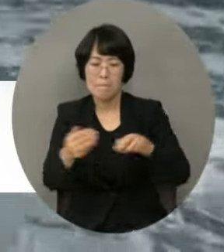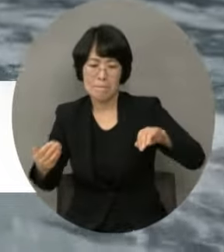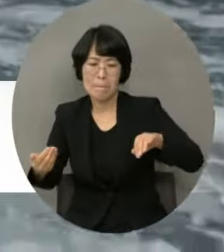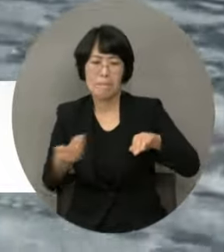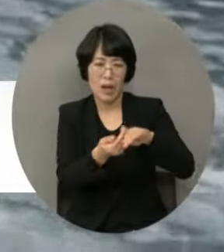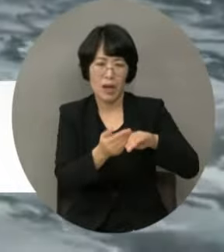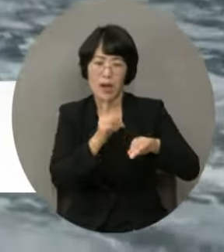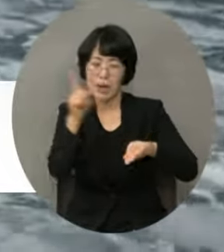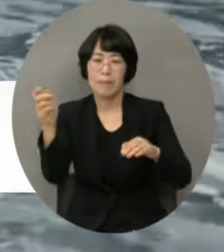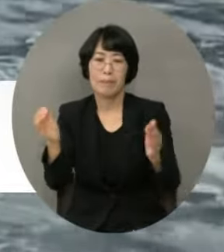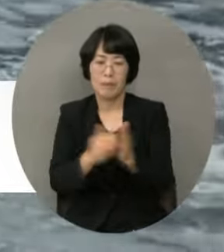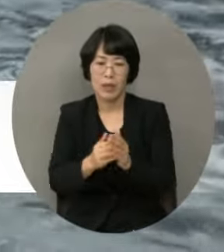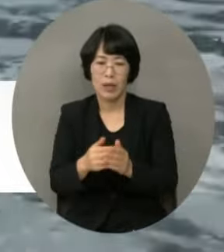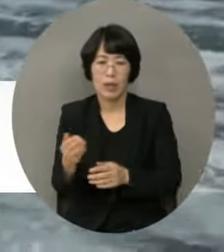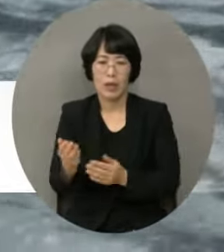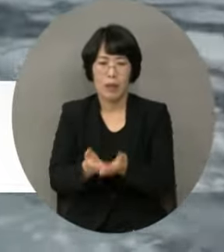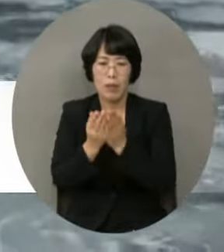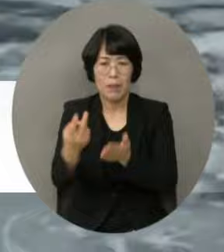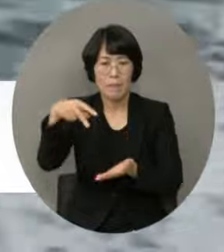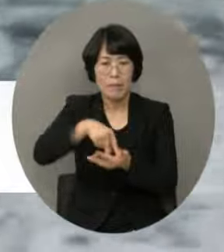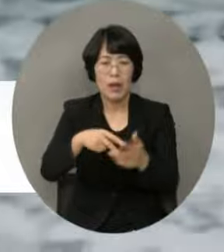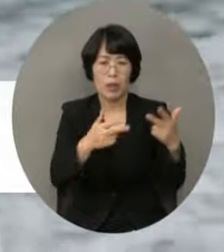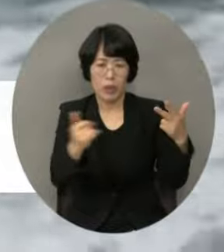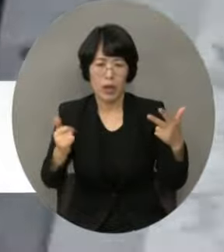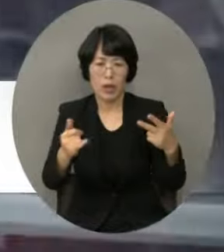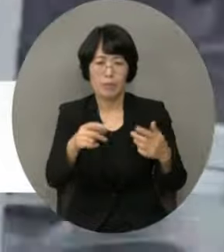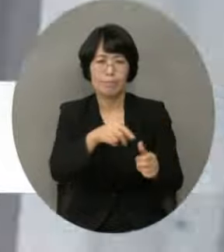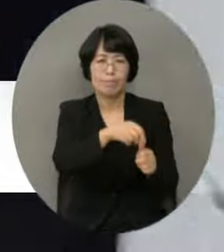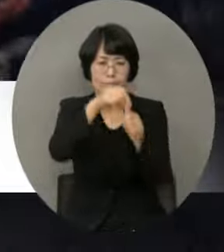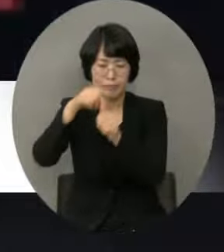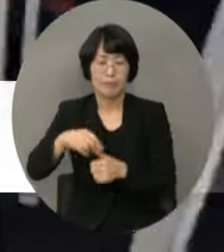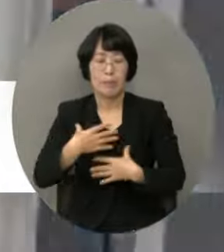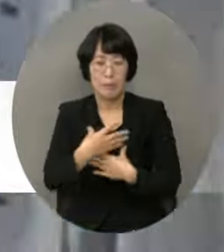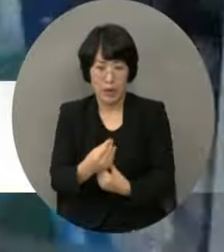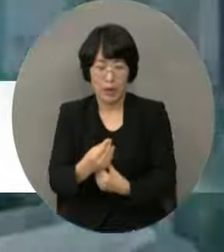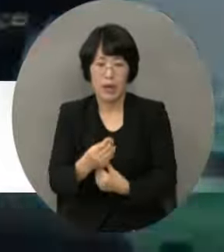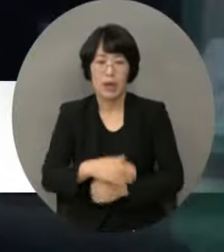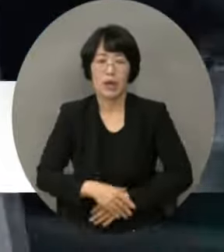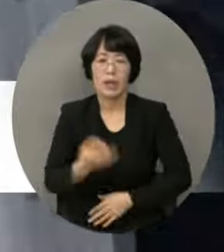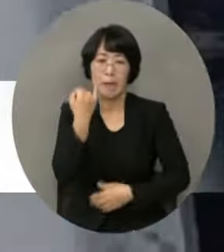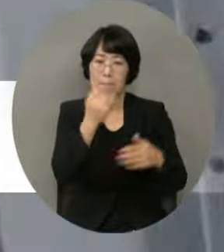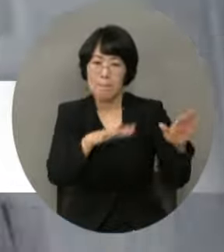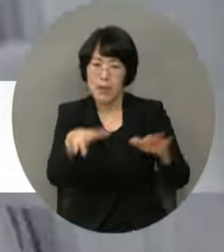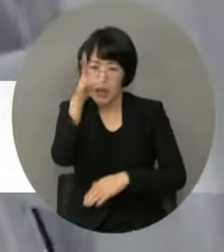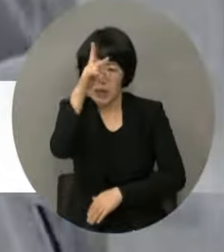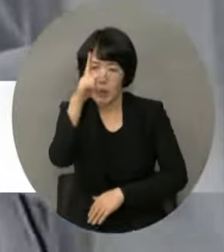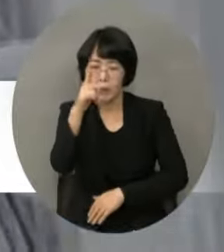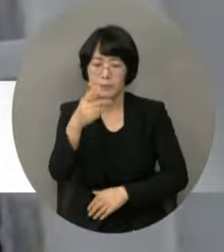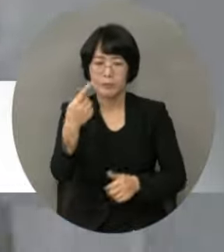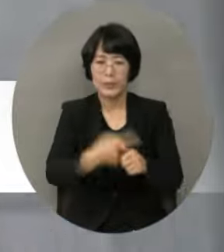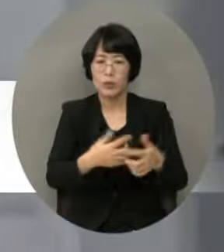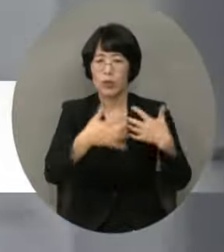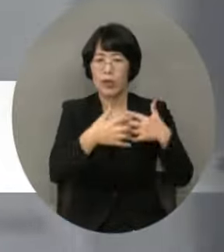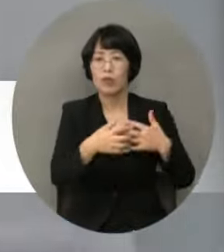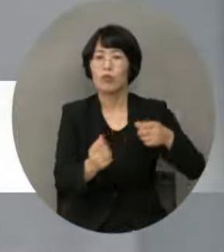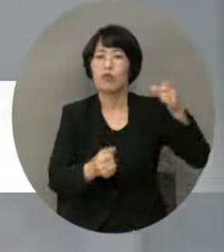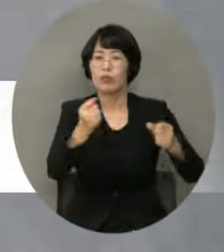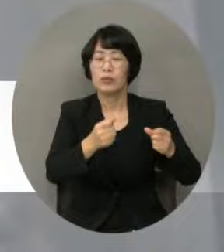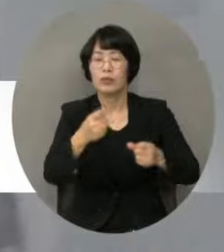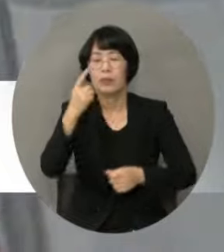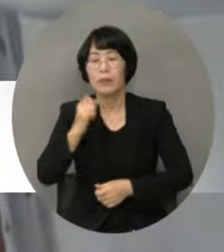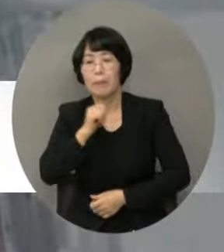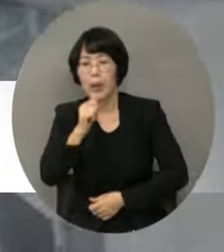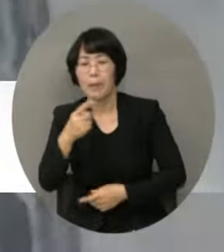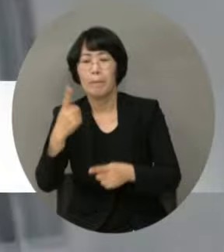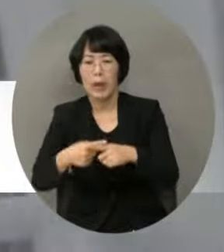접수됐습니다 어선에 타고 있던 일곱명은 모두 안전하게 구조된 가운데 해경은 자동 조타 도중 졸음 운항으로